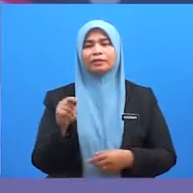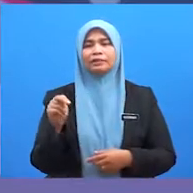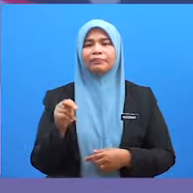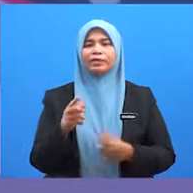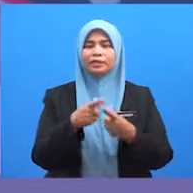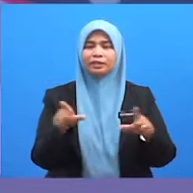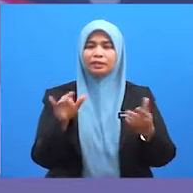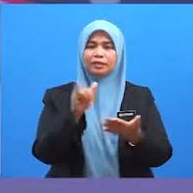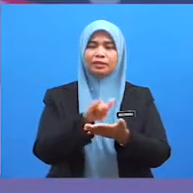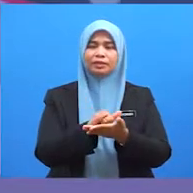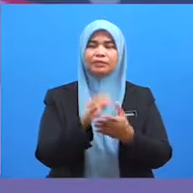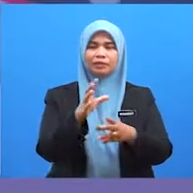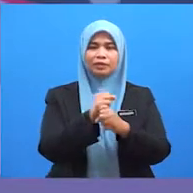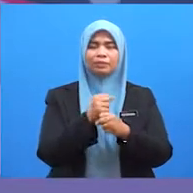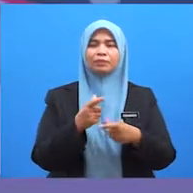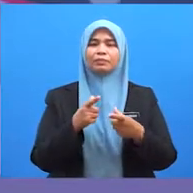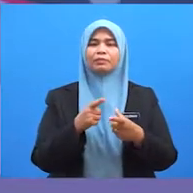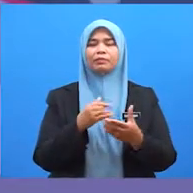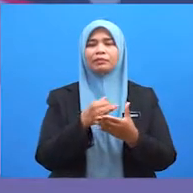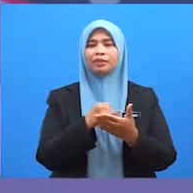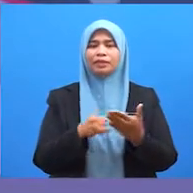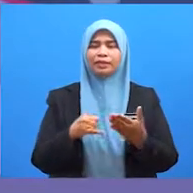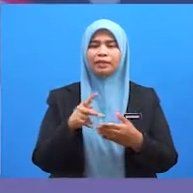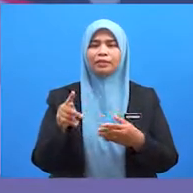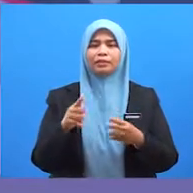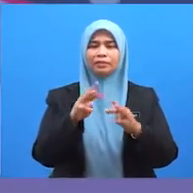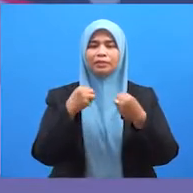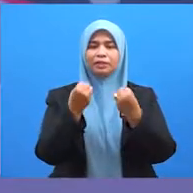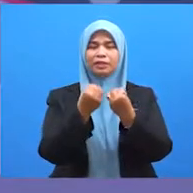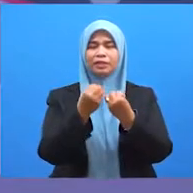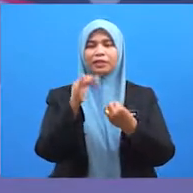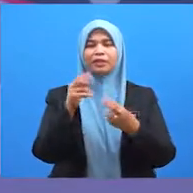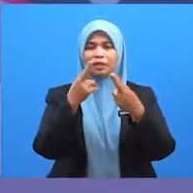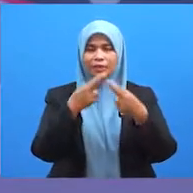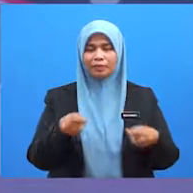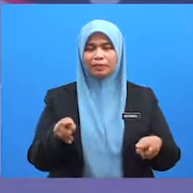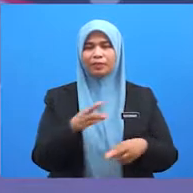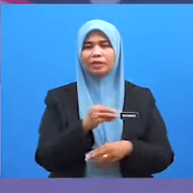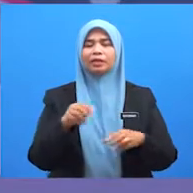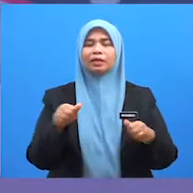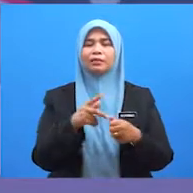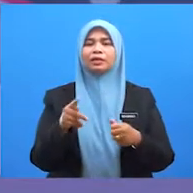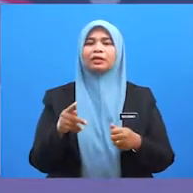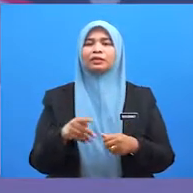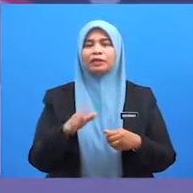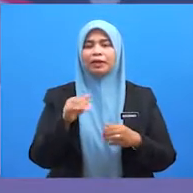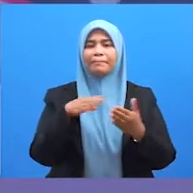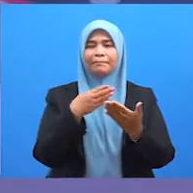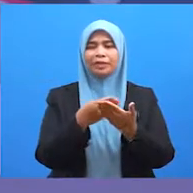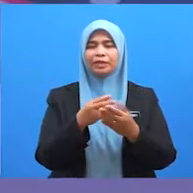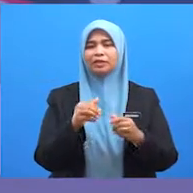itu, dapat melahirkan masyarakat yang harmoni dan mengamalkan amar makruf nahi